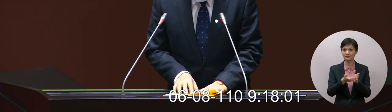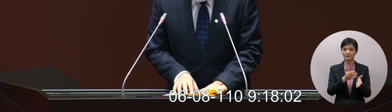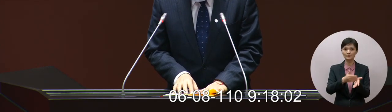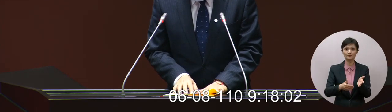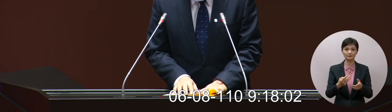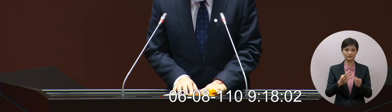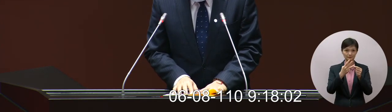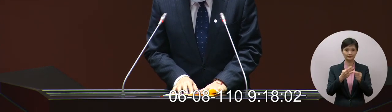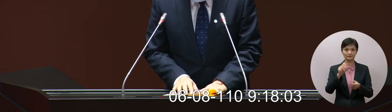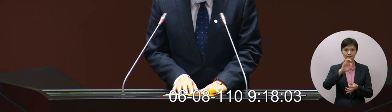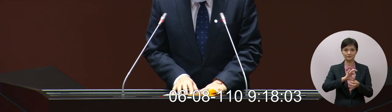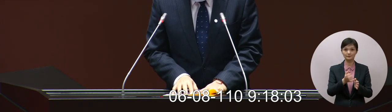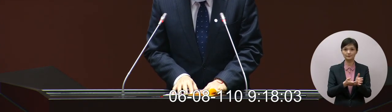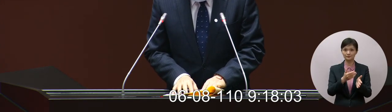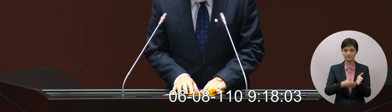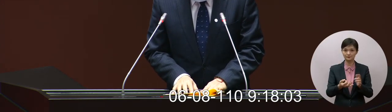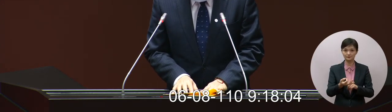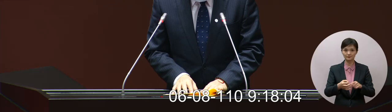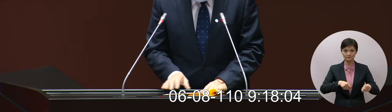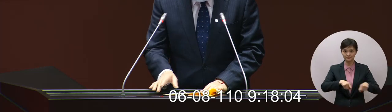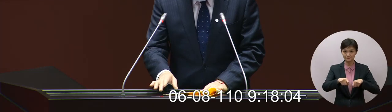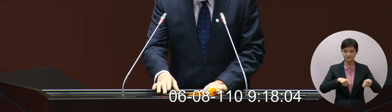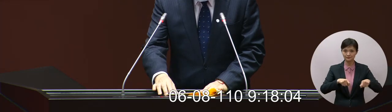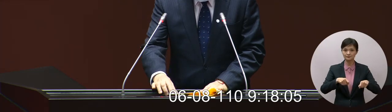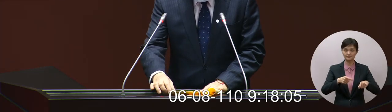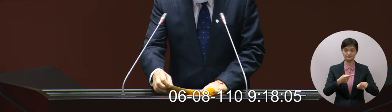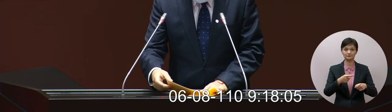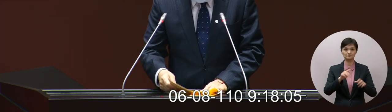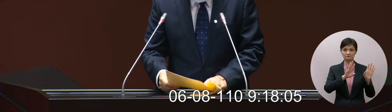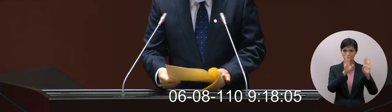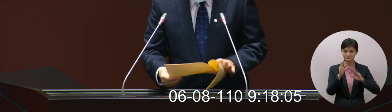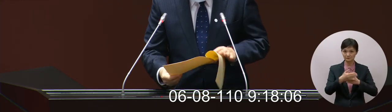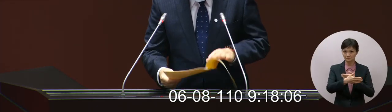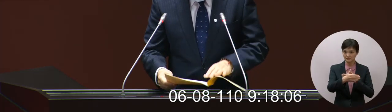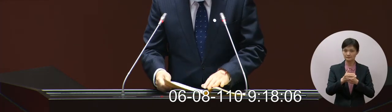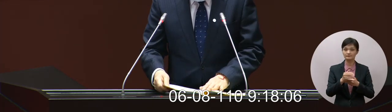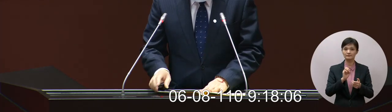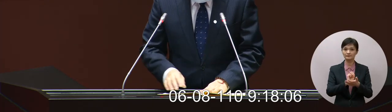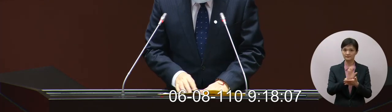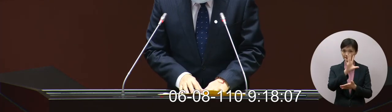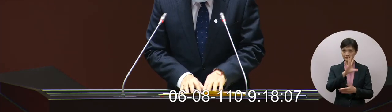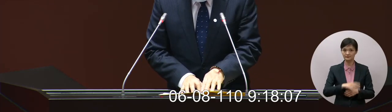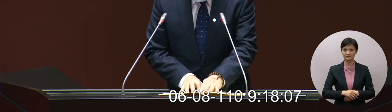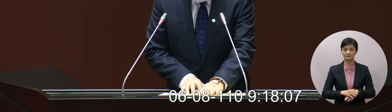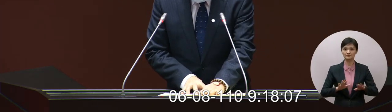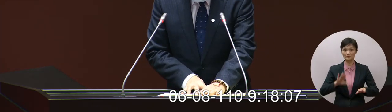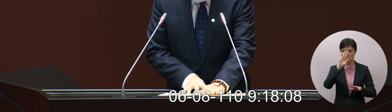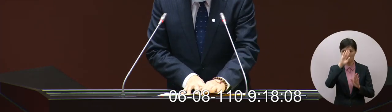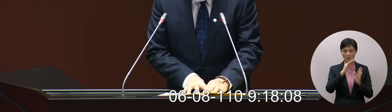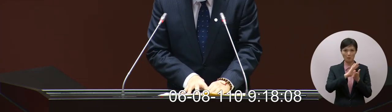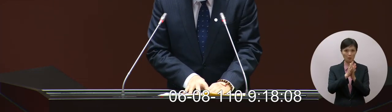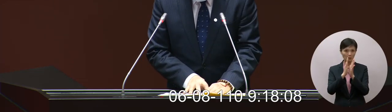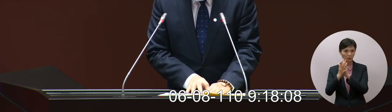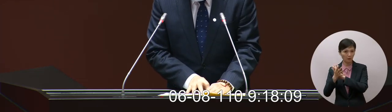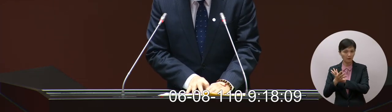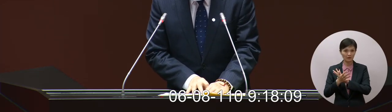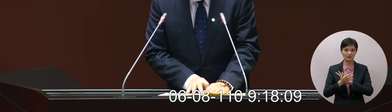第三次最佳预算案有关收入编列情形报告如下：因应疫情变化，大